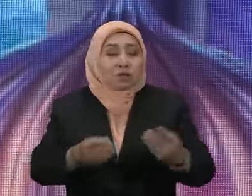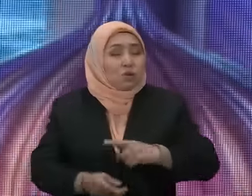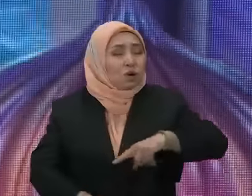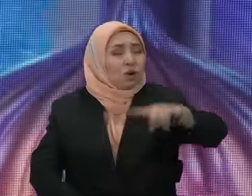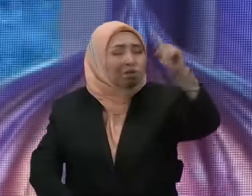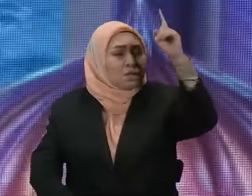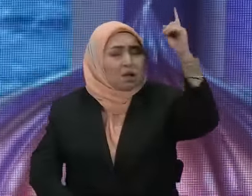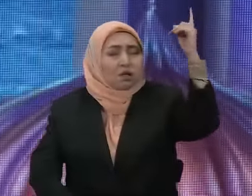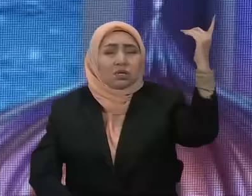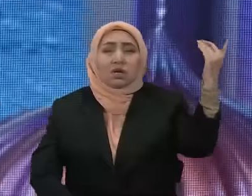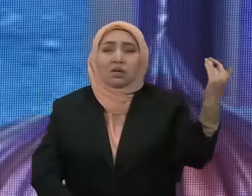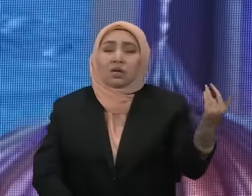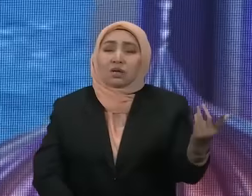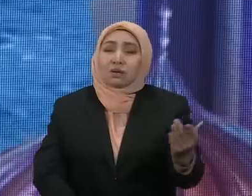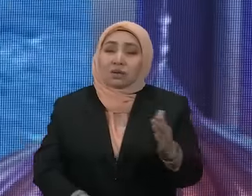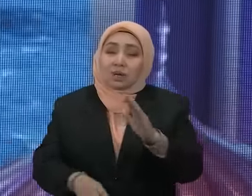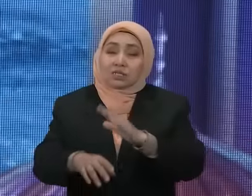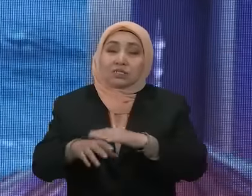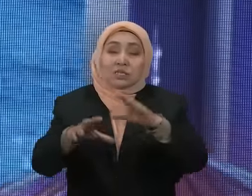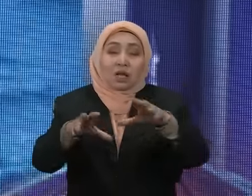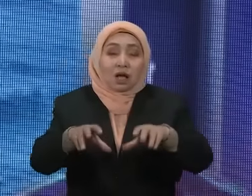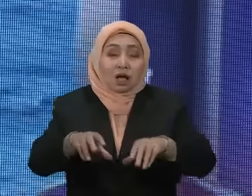la syarika lak